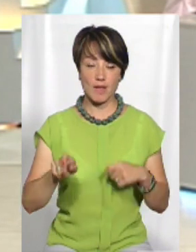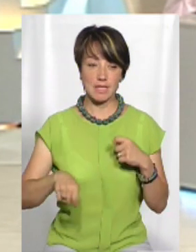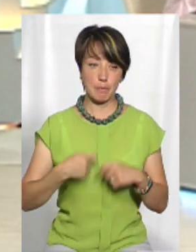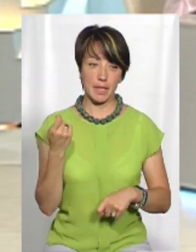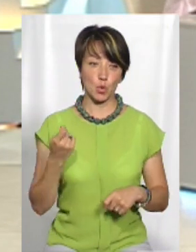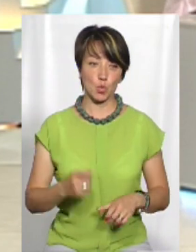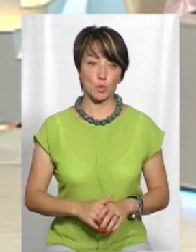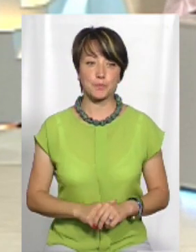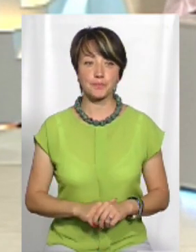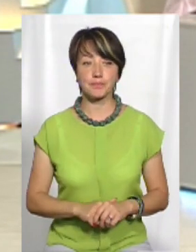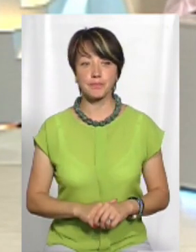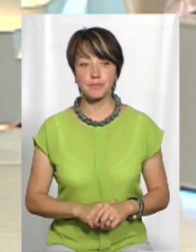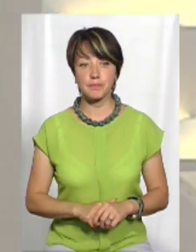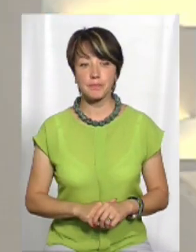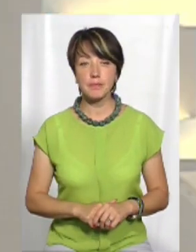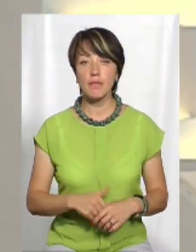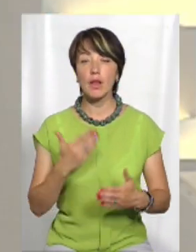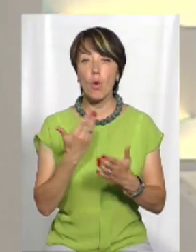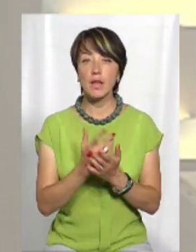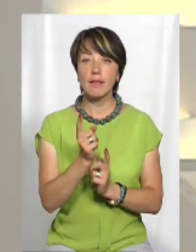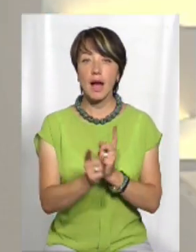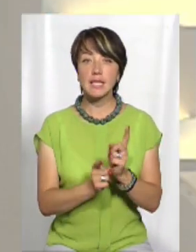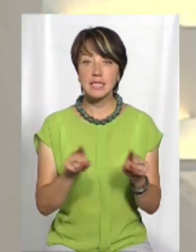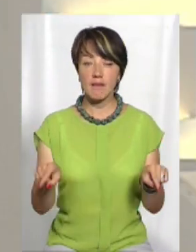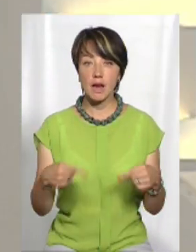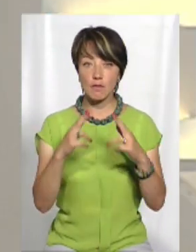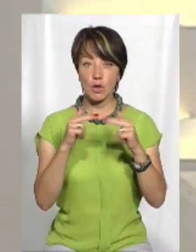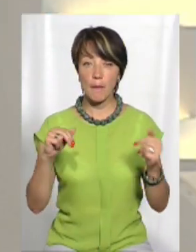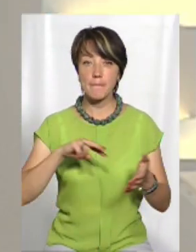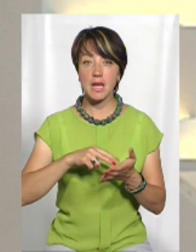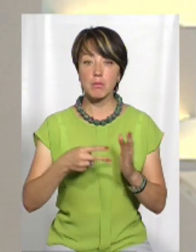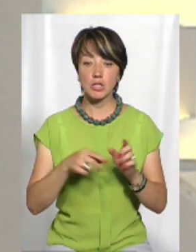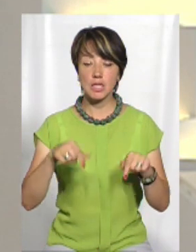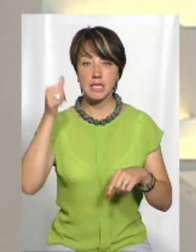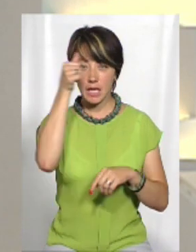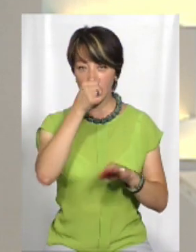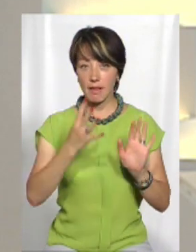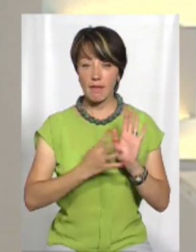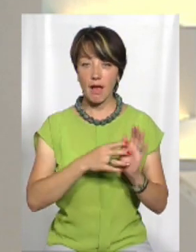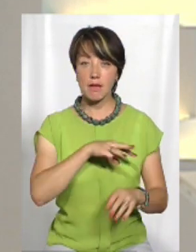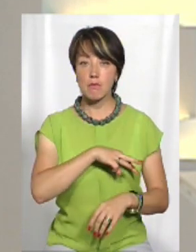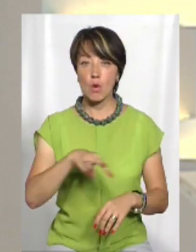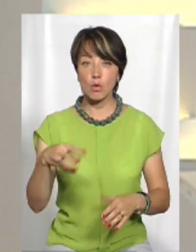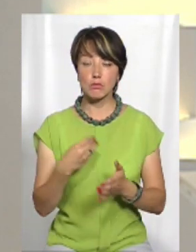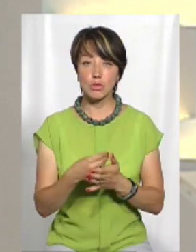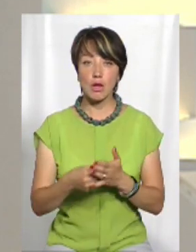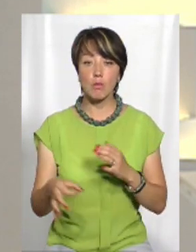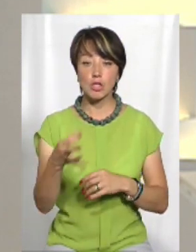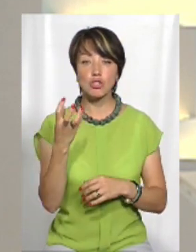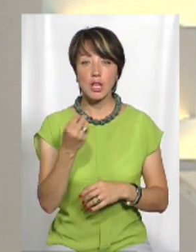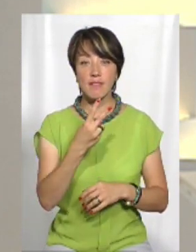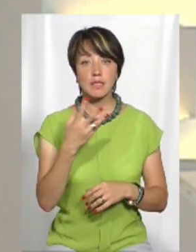збитку. От на реставрацію фортеці передбачено на цей рік 9 мільйонів із бюджету обласного,